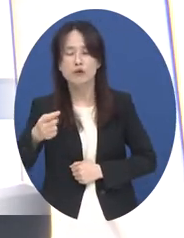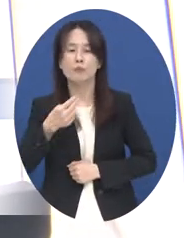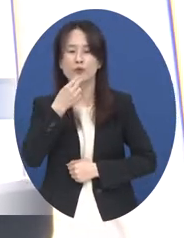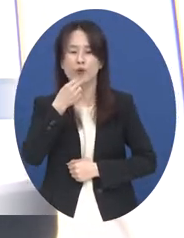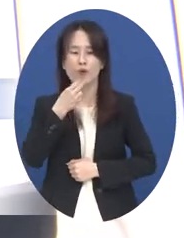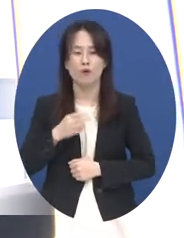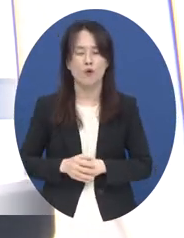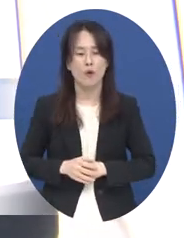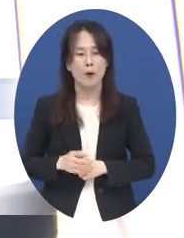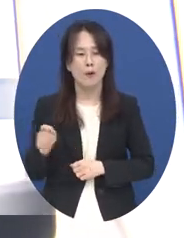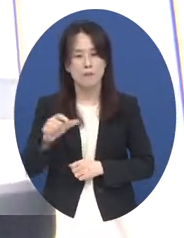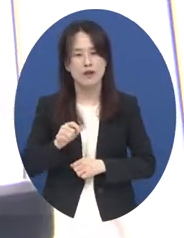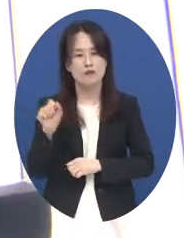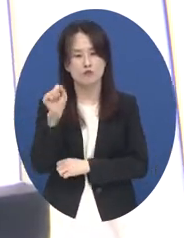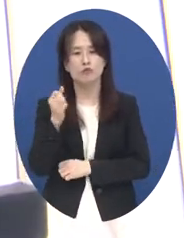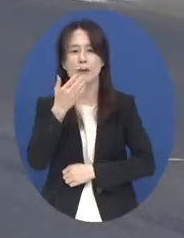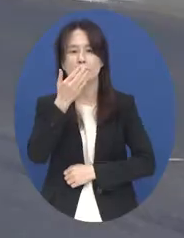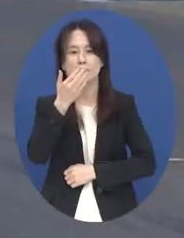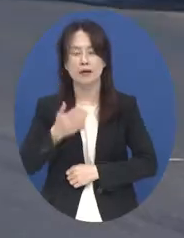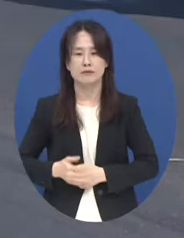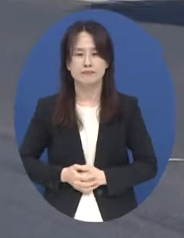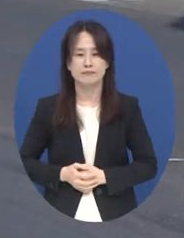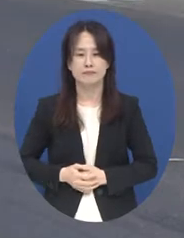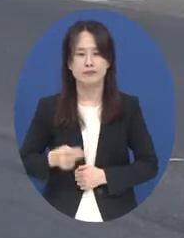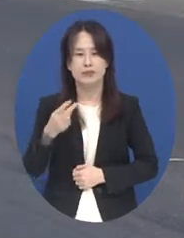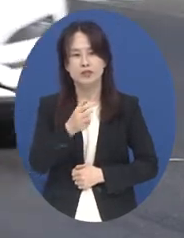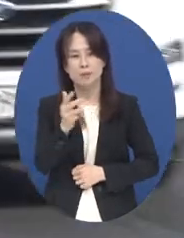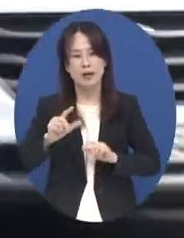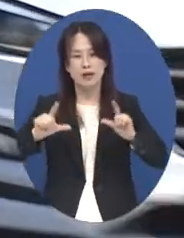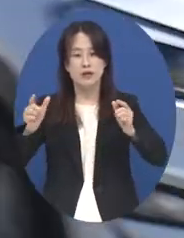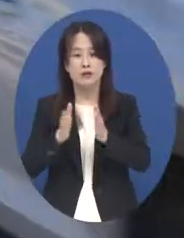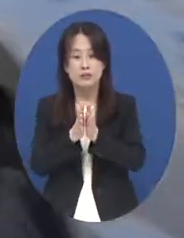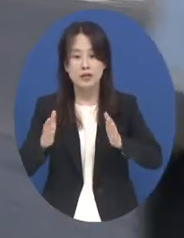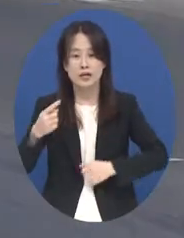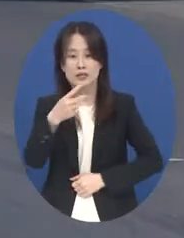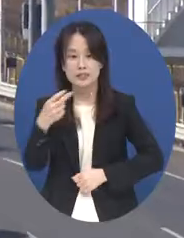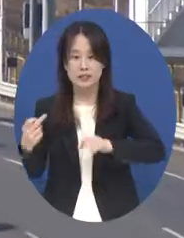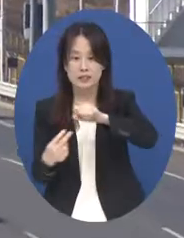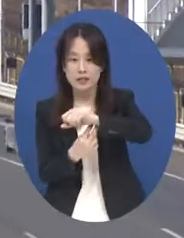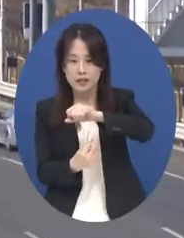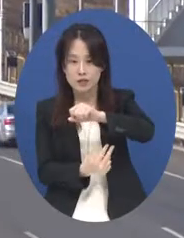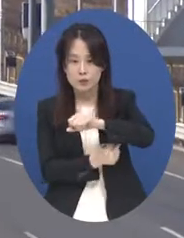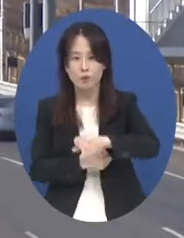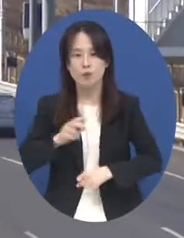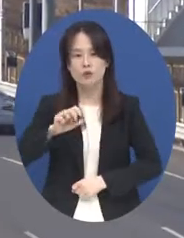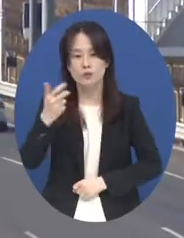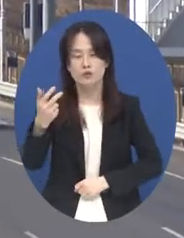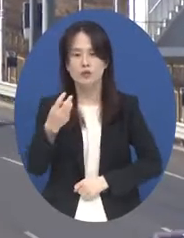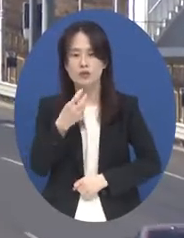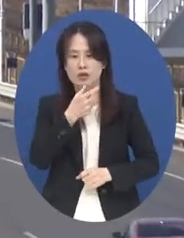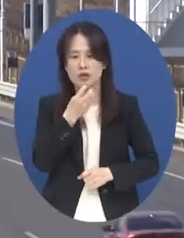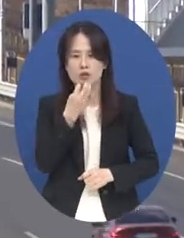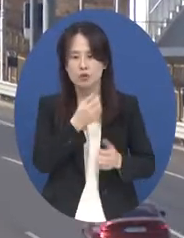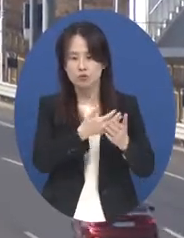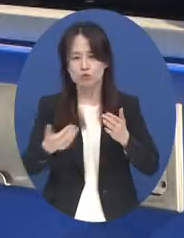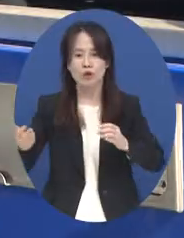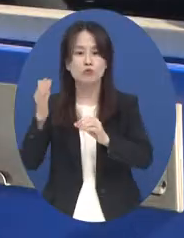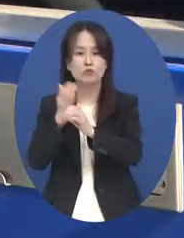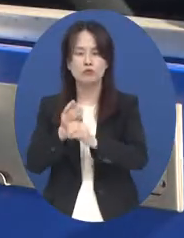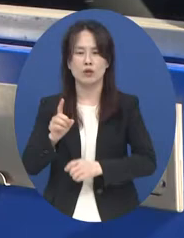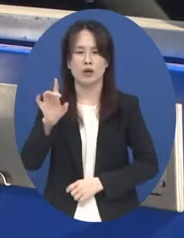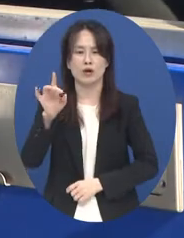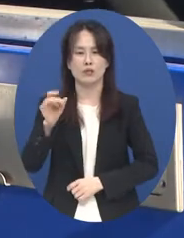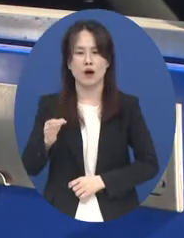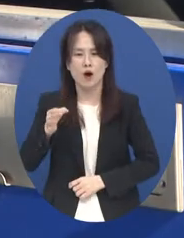거고 출퇴근이 더 빨라질 것 같습니다. 2008년 개통된 일산대교는 그간 28개 한강다리 가운데